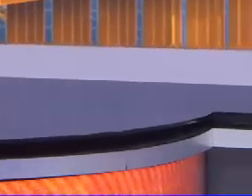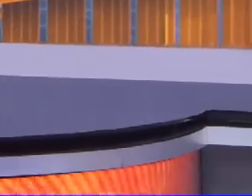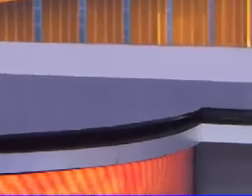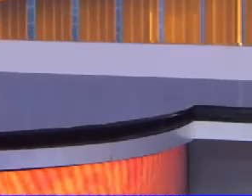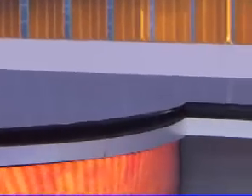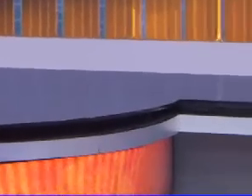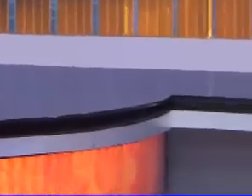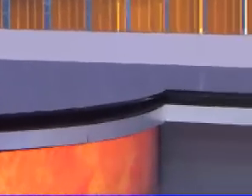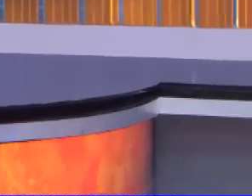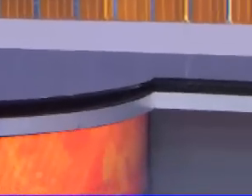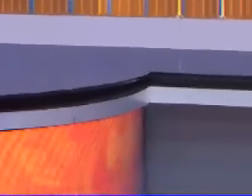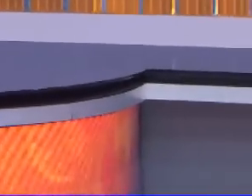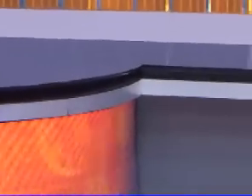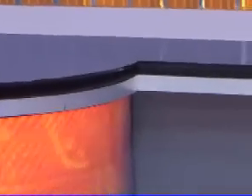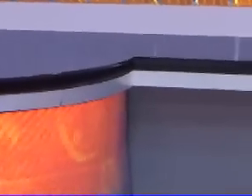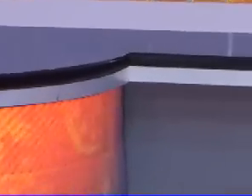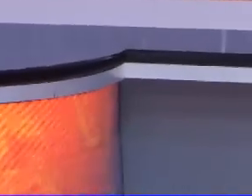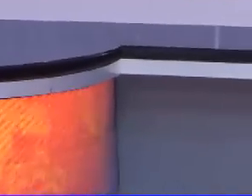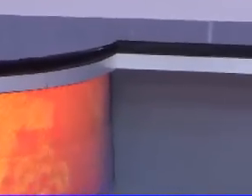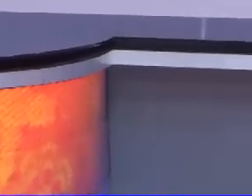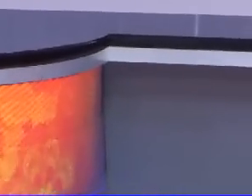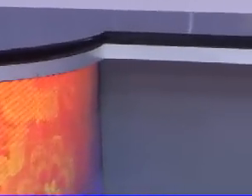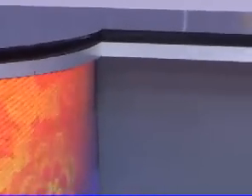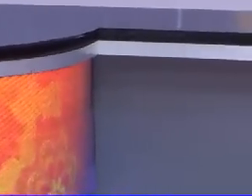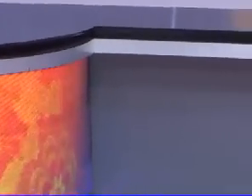Assalamualaikum dan salam perpaduan